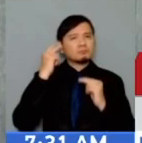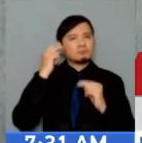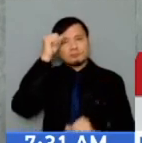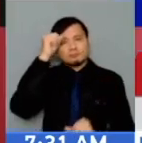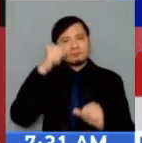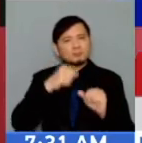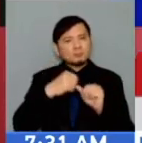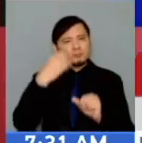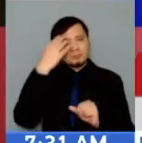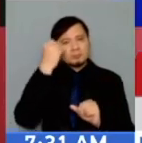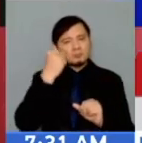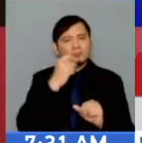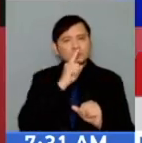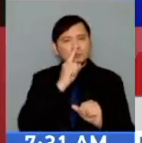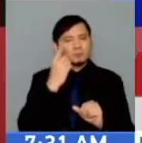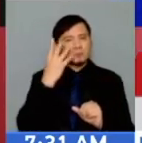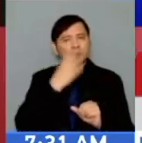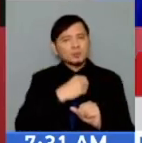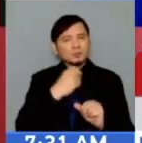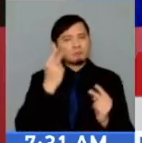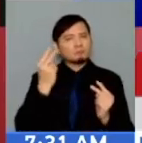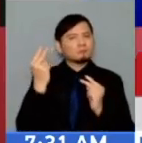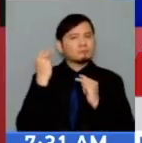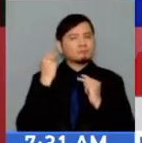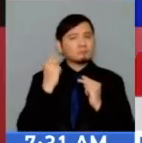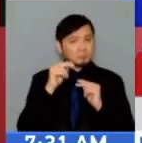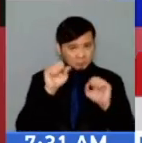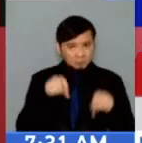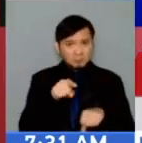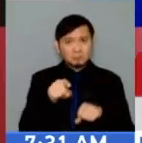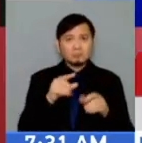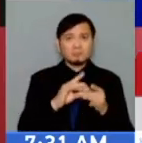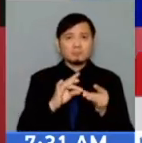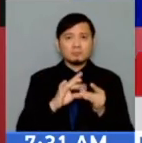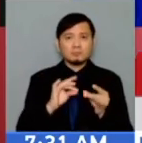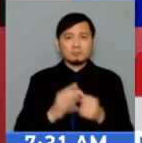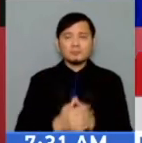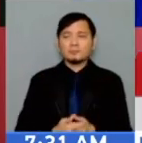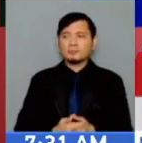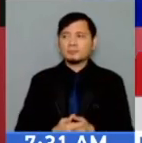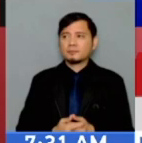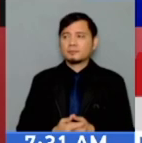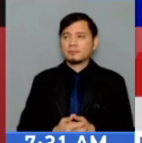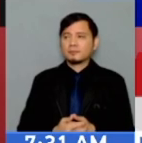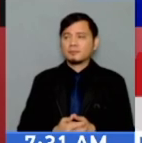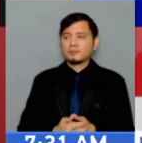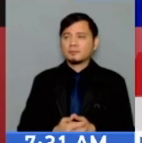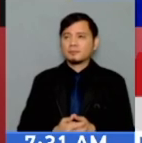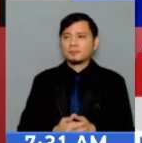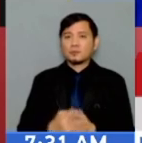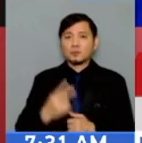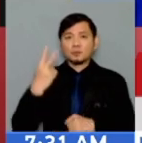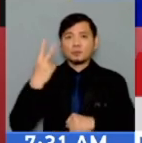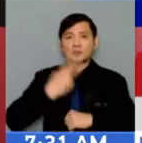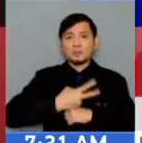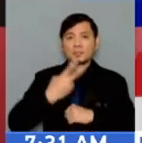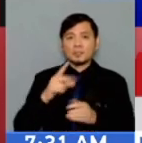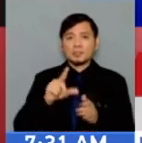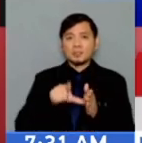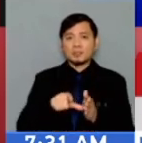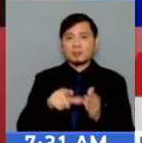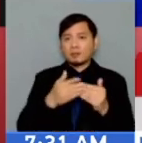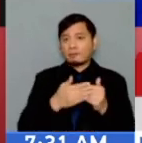Okay. Siguro after 2 or 3 days na nawala siya, bansag na bansag na yung